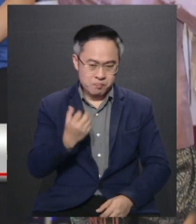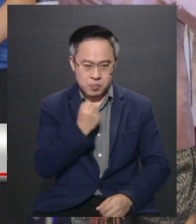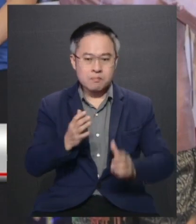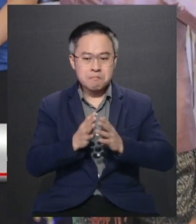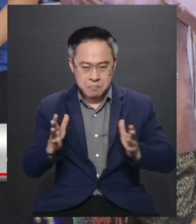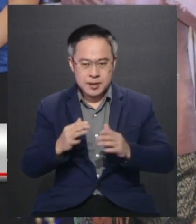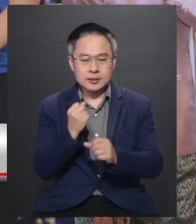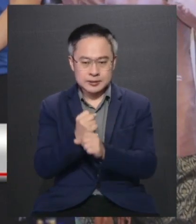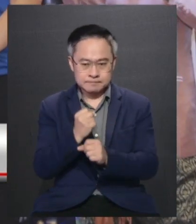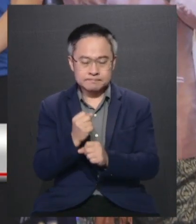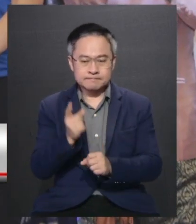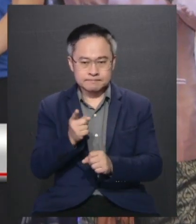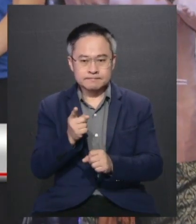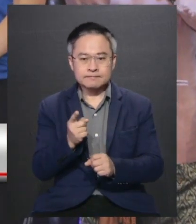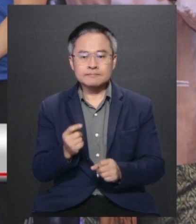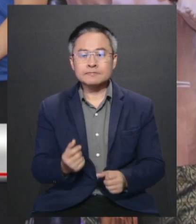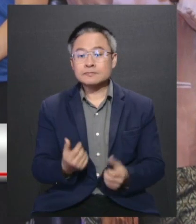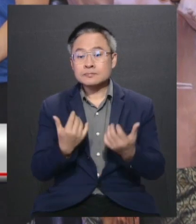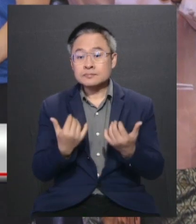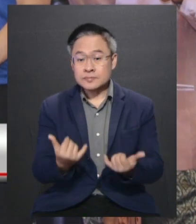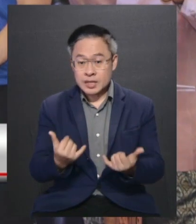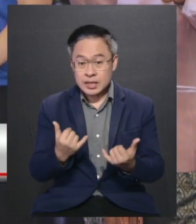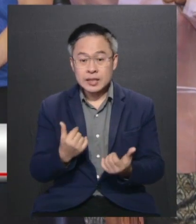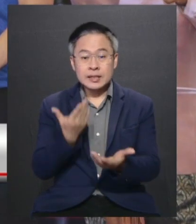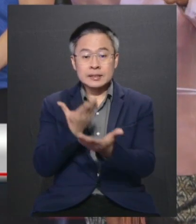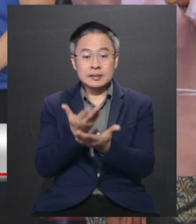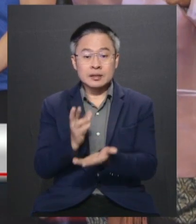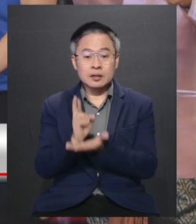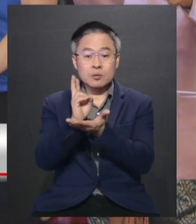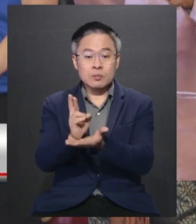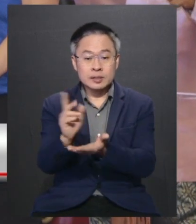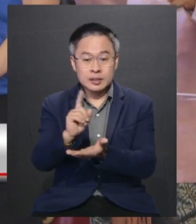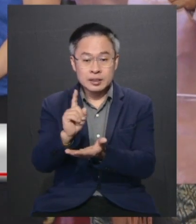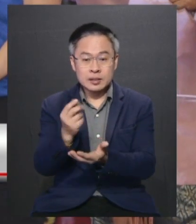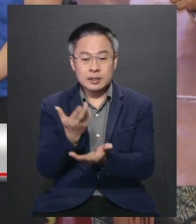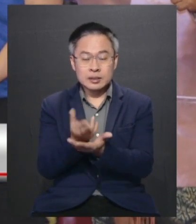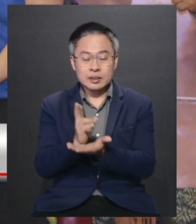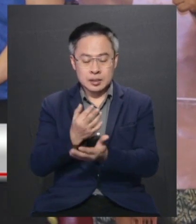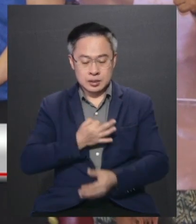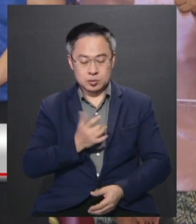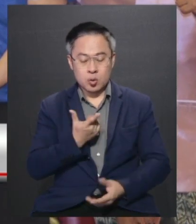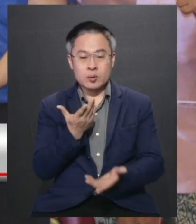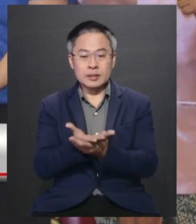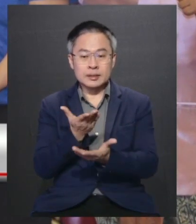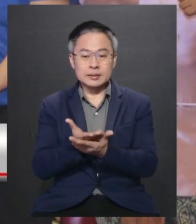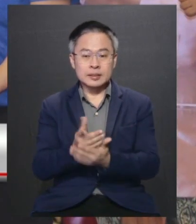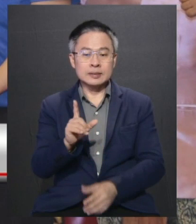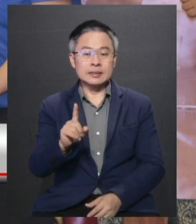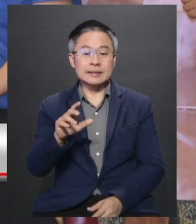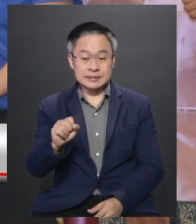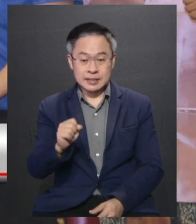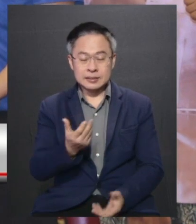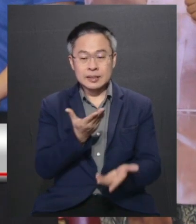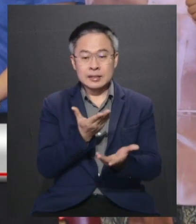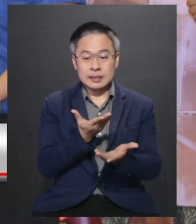มากที่สุดขณะที่ในส่วนของการมอบเงินรางวัลในครั้งนี้นะคะเหรียญทอง 100,000บาทค่ะหรือเงิน